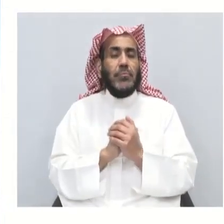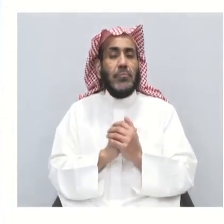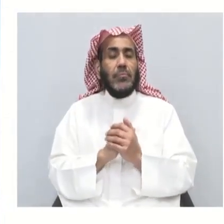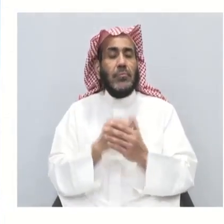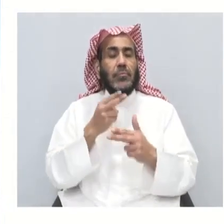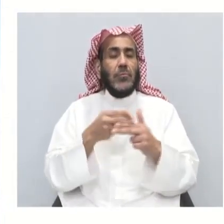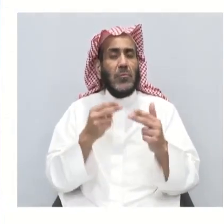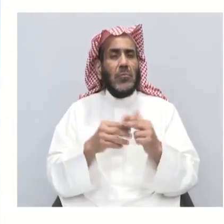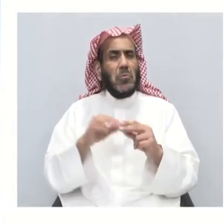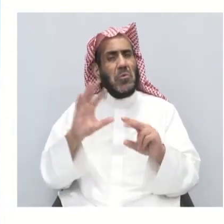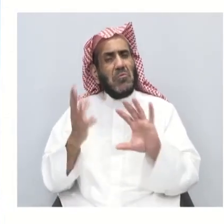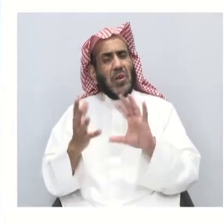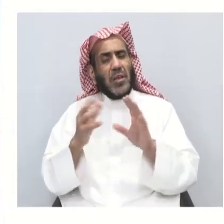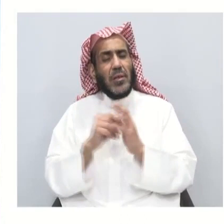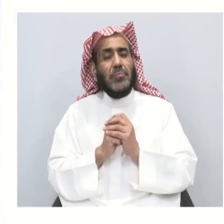تكوين فرضية.